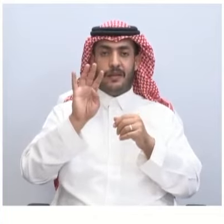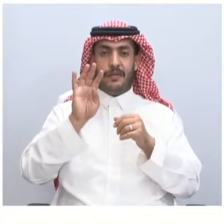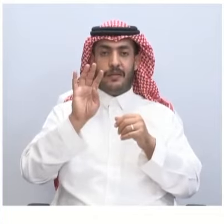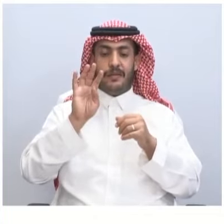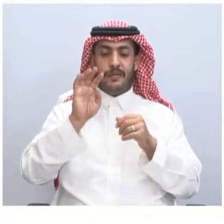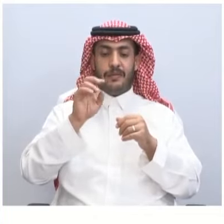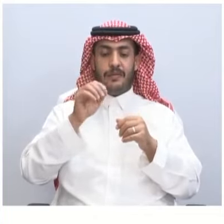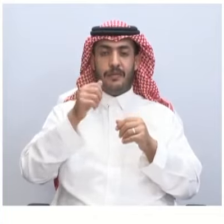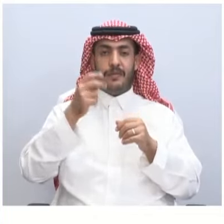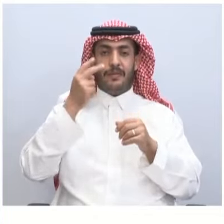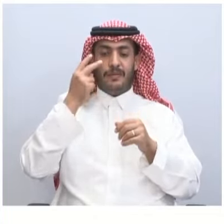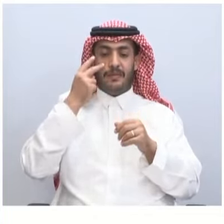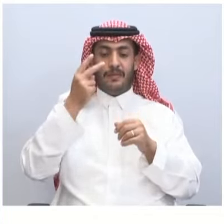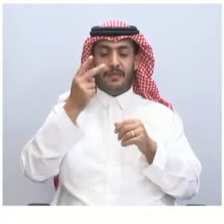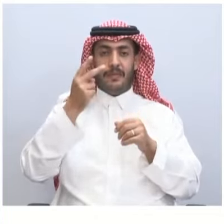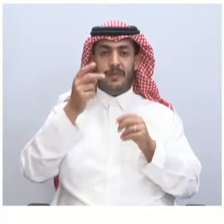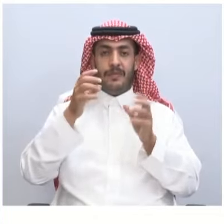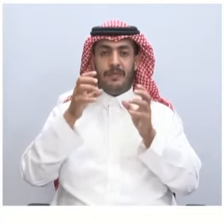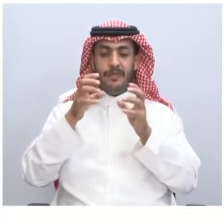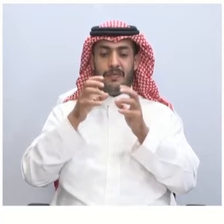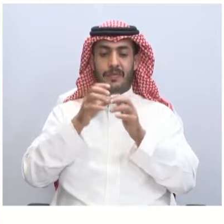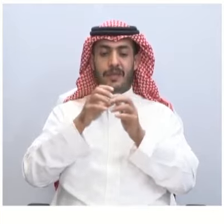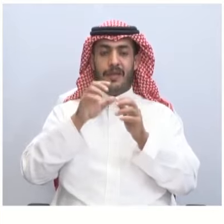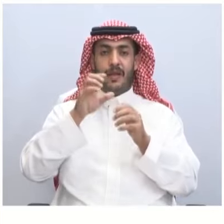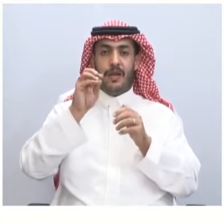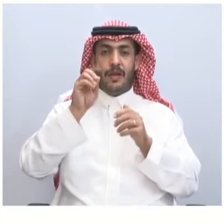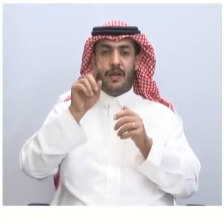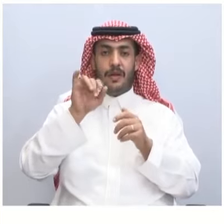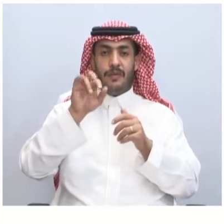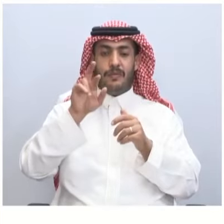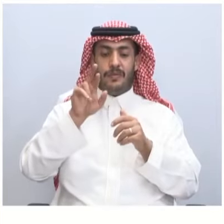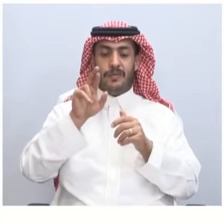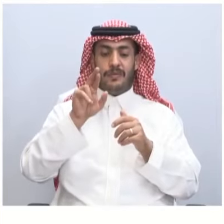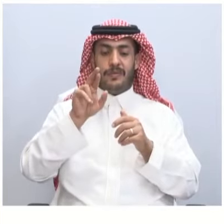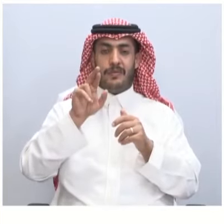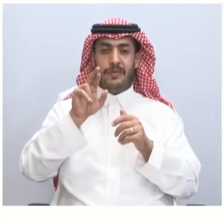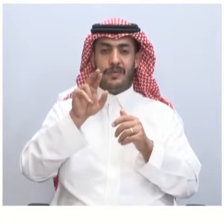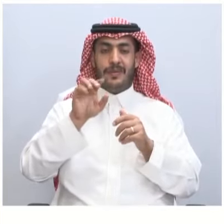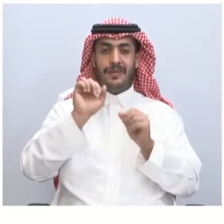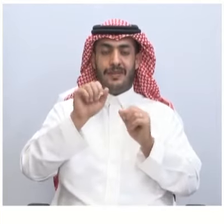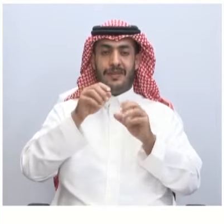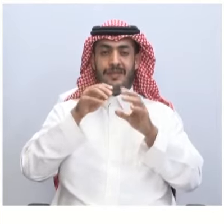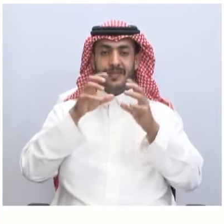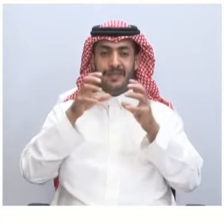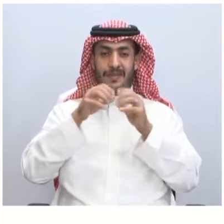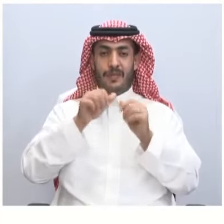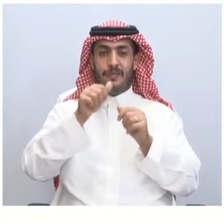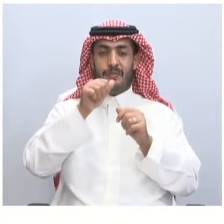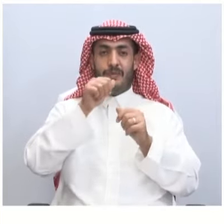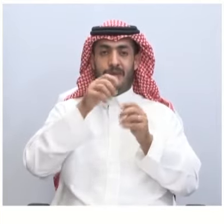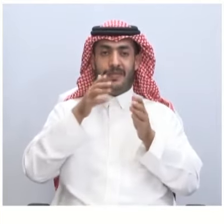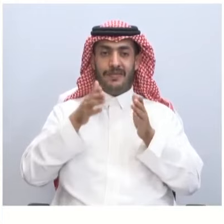اربعه يطل على مضيق هرمز وهو احد المضائق المائيه